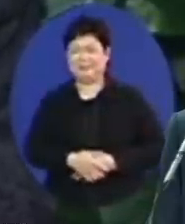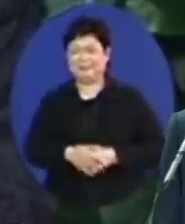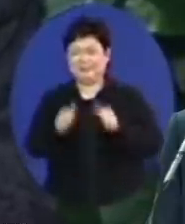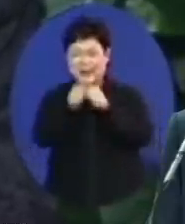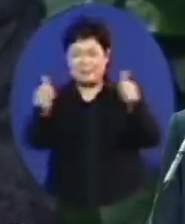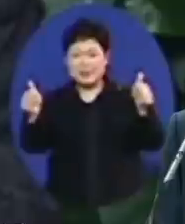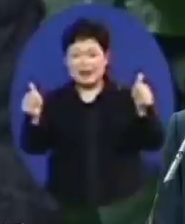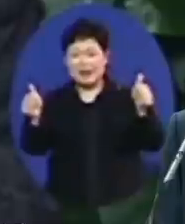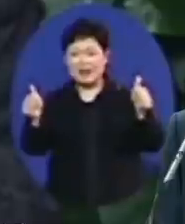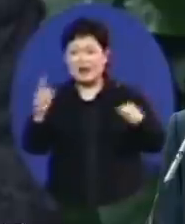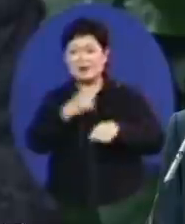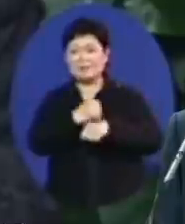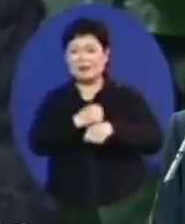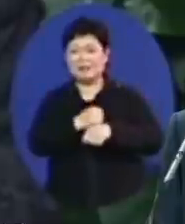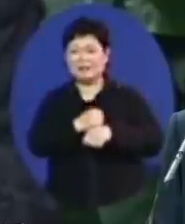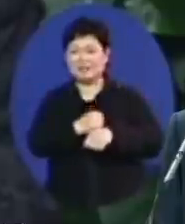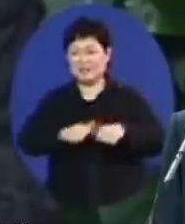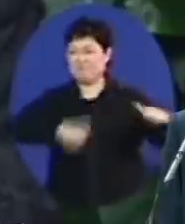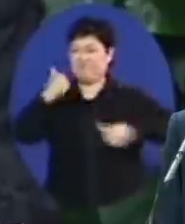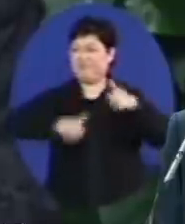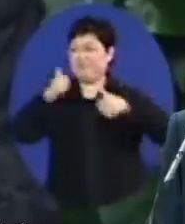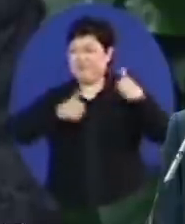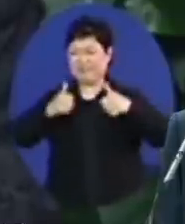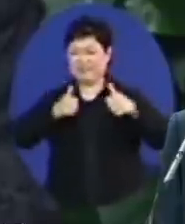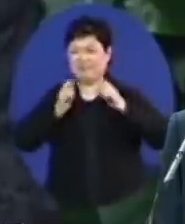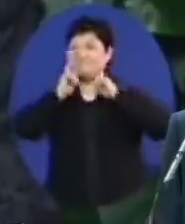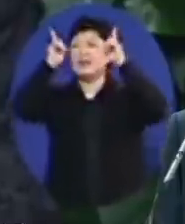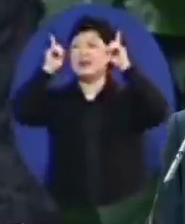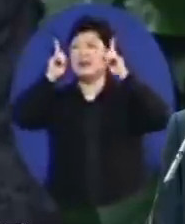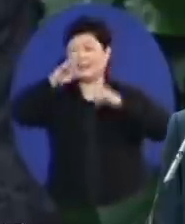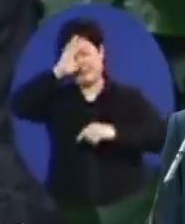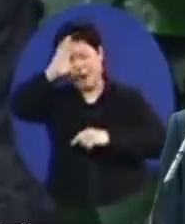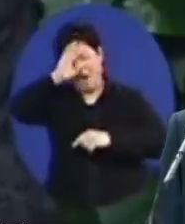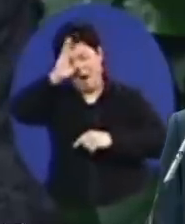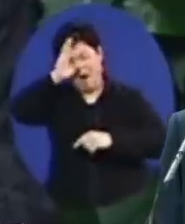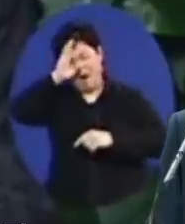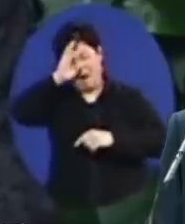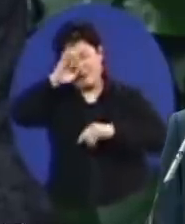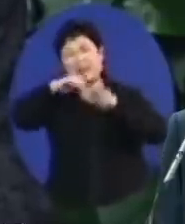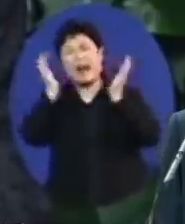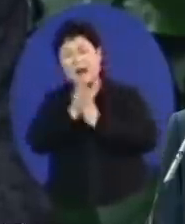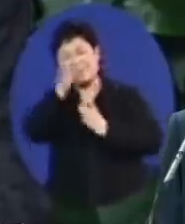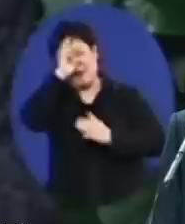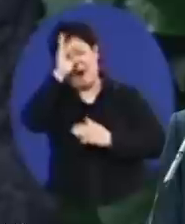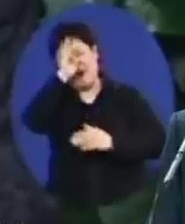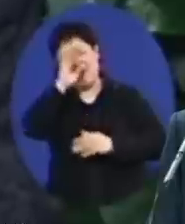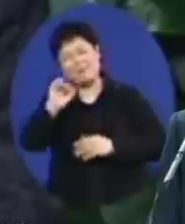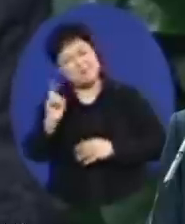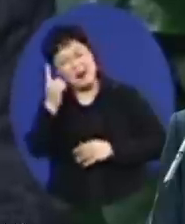남자들은 괜히 군이 세운다고 성을 버럭버럭 내다가 병투성이가 돼요. 뭐.